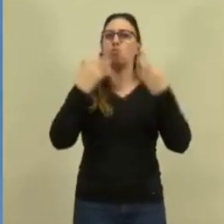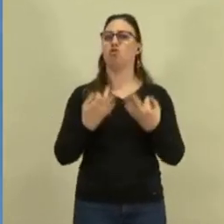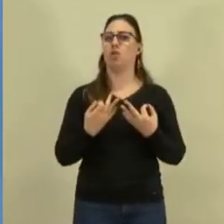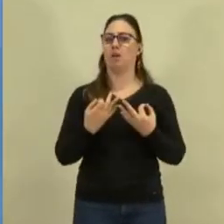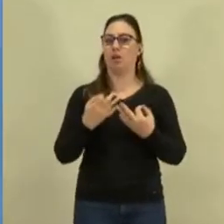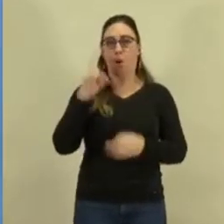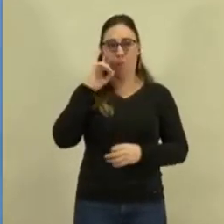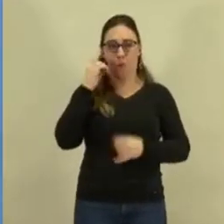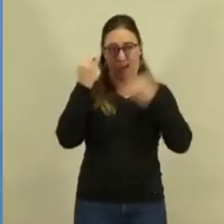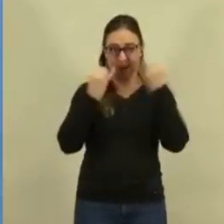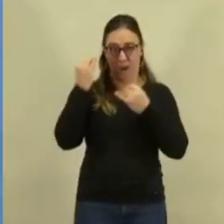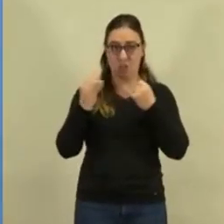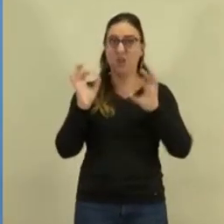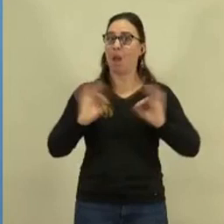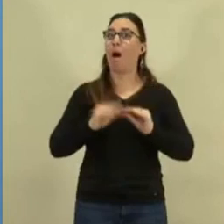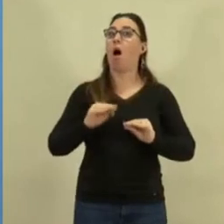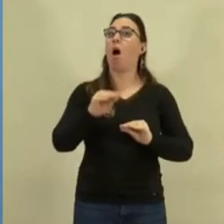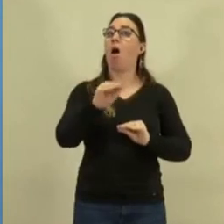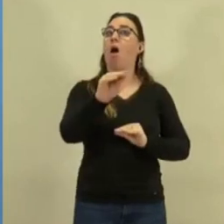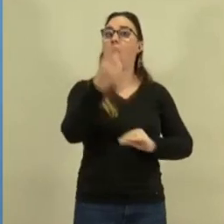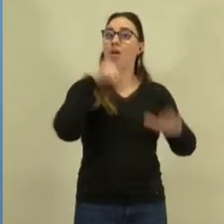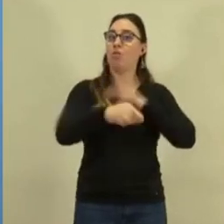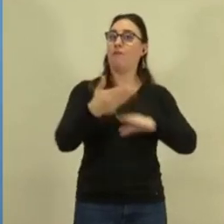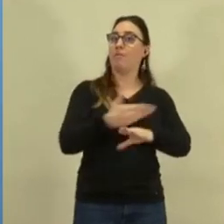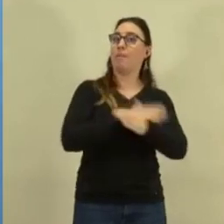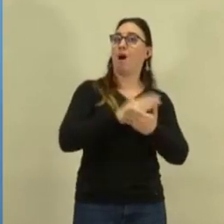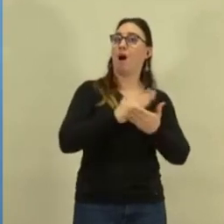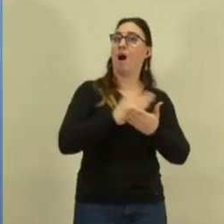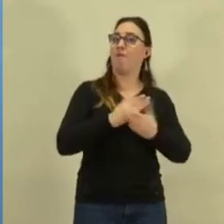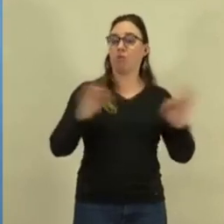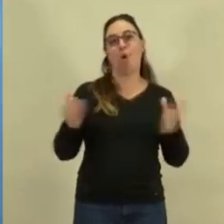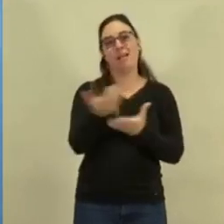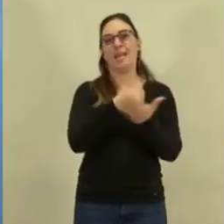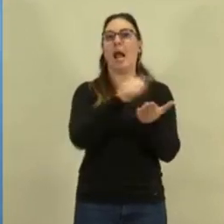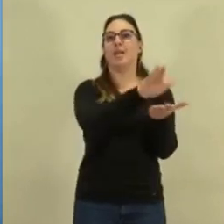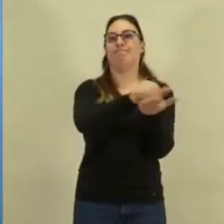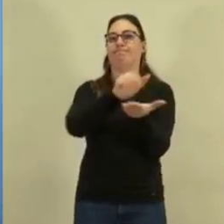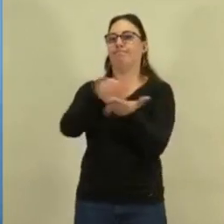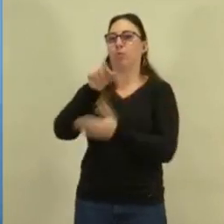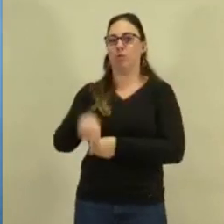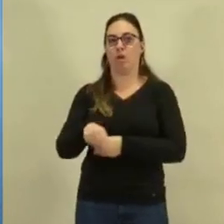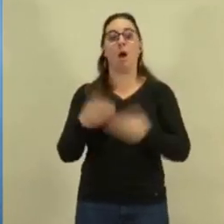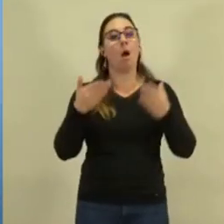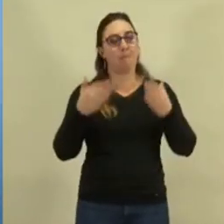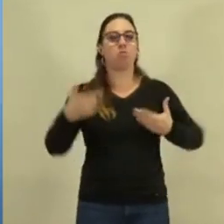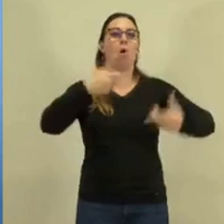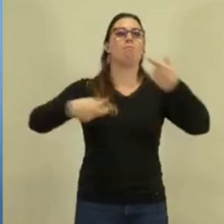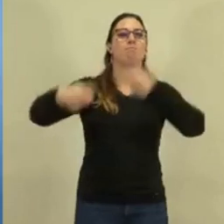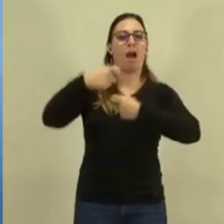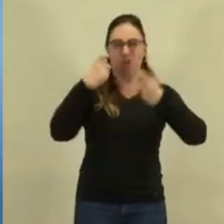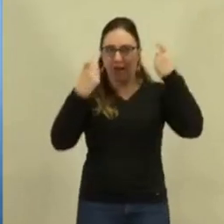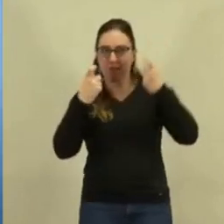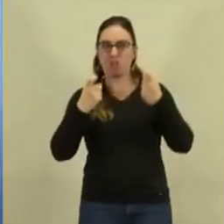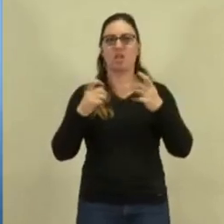de licencier massivement s'ils n'anticipent pas. Et donc, dès maintenant, ils essayent d'adapter leur marché, leurs